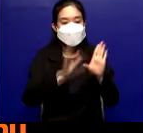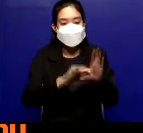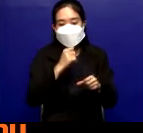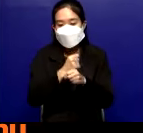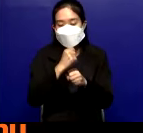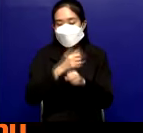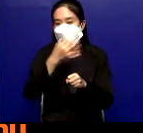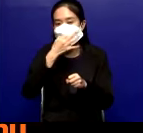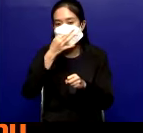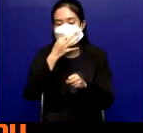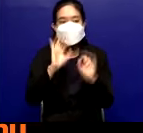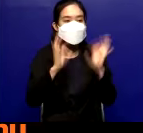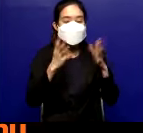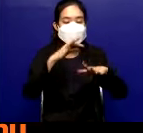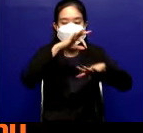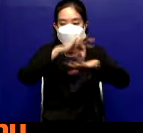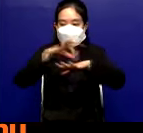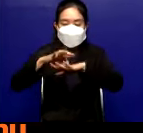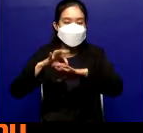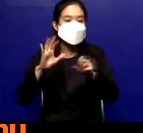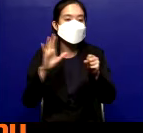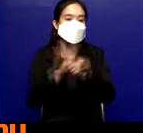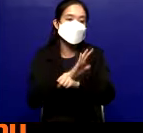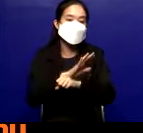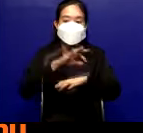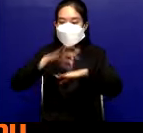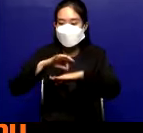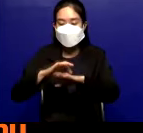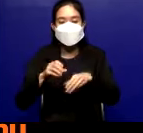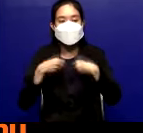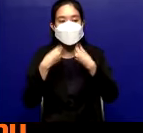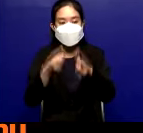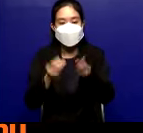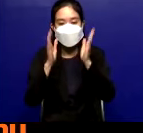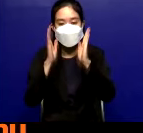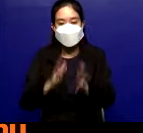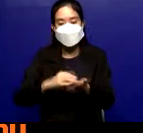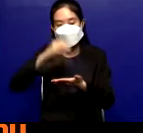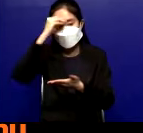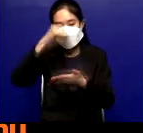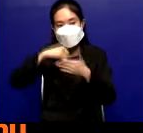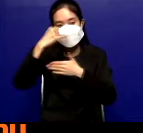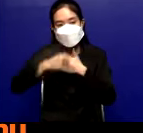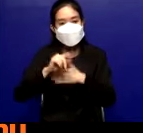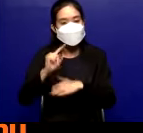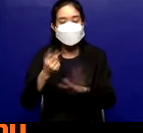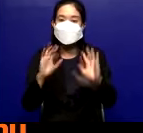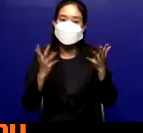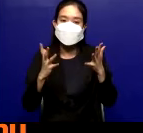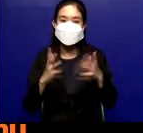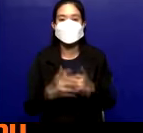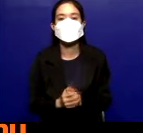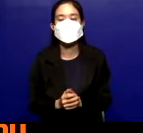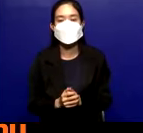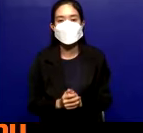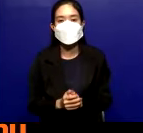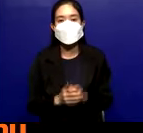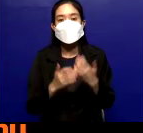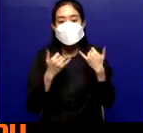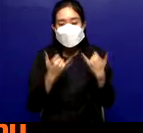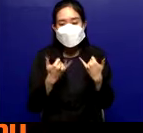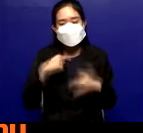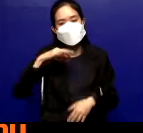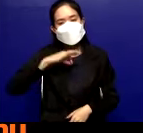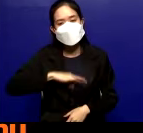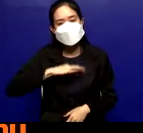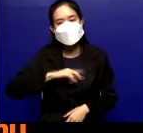และนั่นเท่ากับว่าเราจะมีจำนวนคนว่างงานเพิ่มมากขึ้นเรื่อยๆทุกวันนี้พี่น้องประชาชนแทบจะไม่มีความรู้สึกมั่น